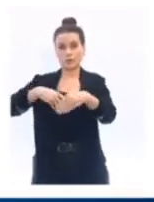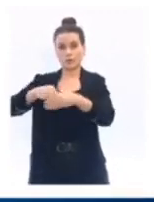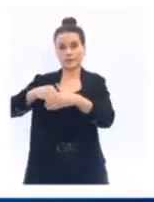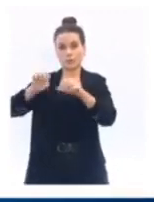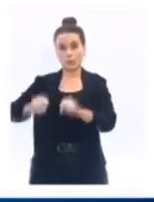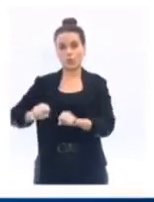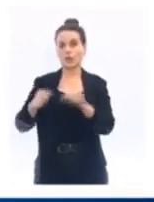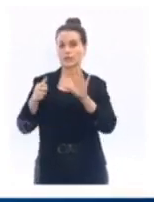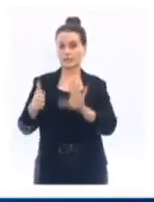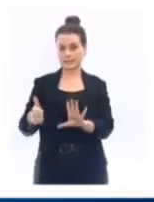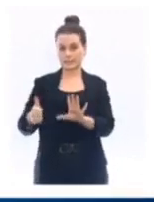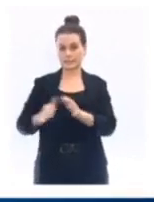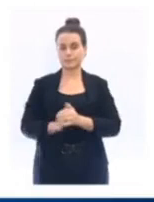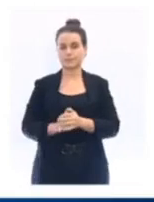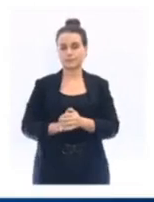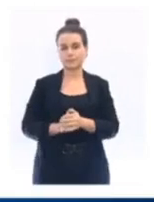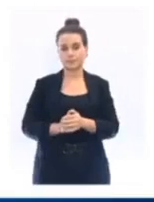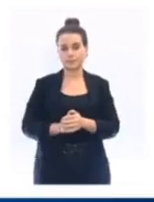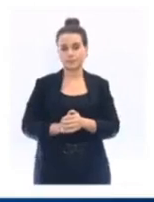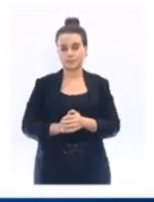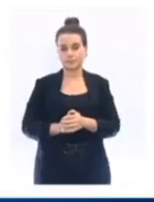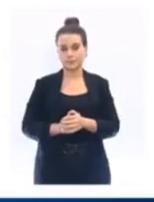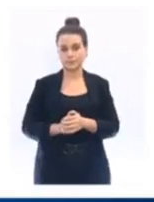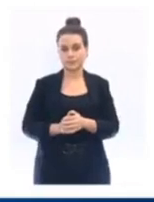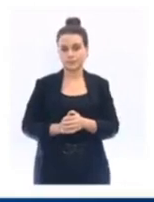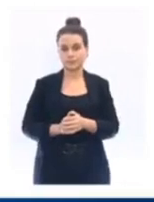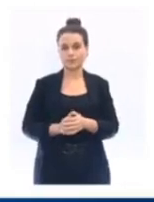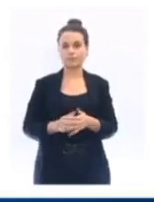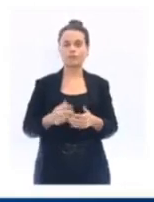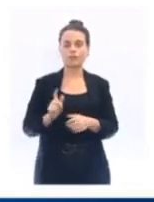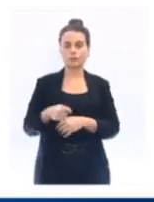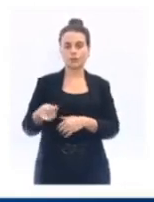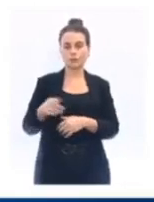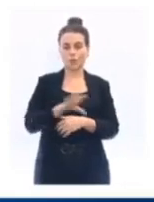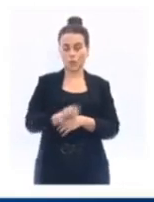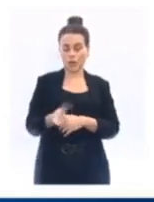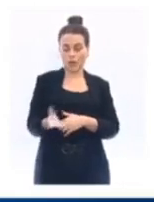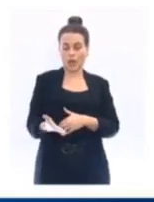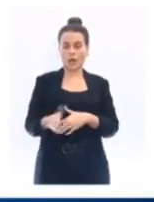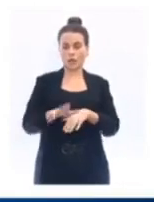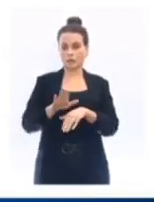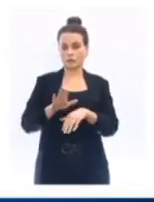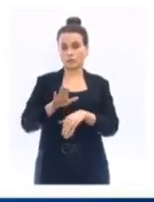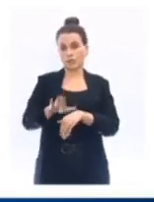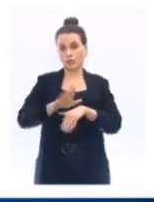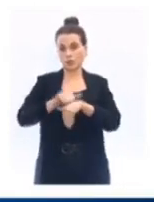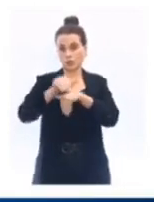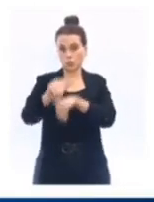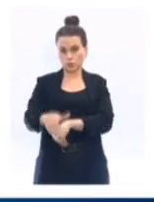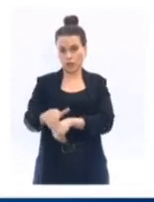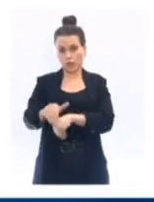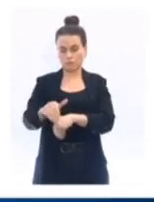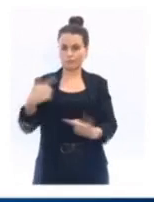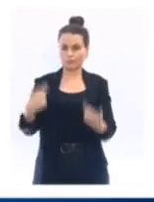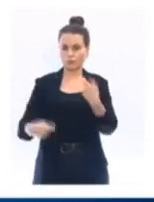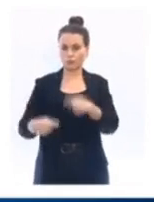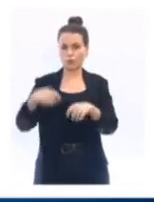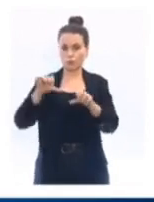ce week-end de la Toussaint, ainsi que pour les déplacements dans les cimetières et les commerces de